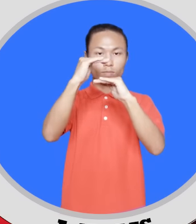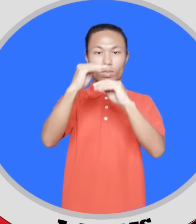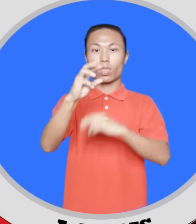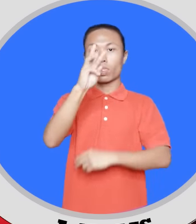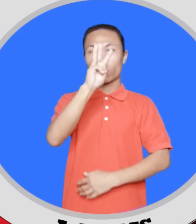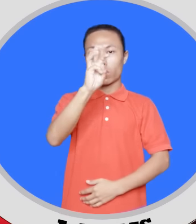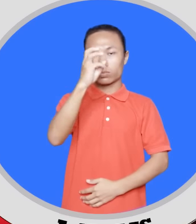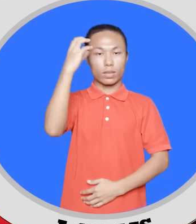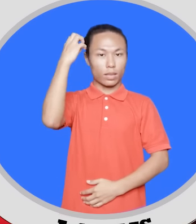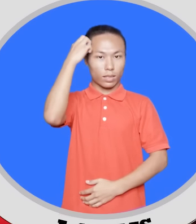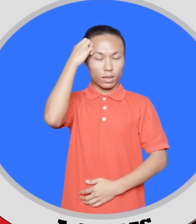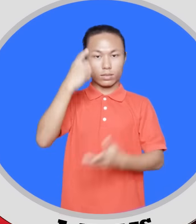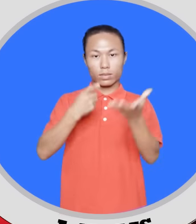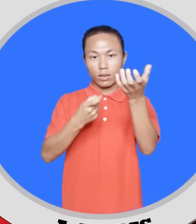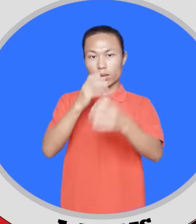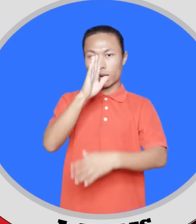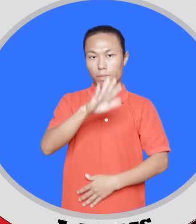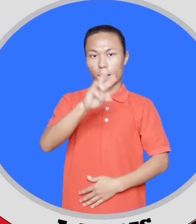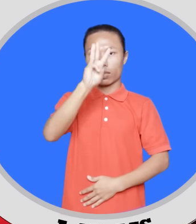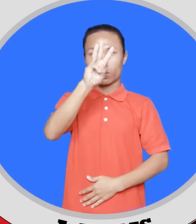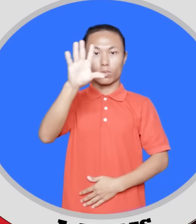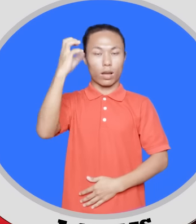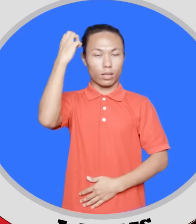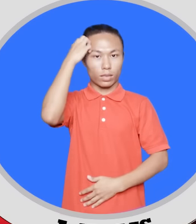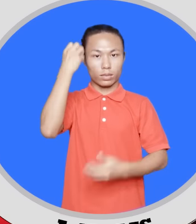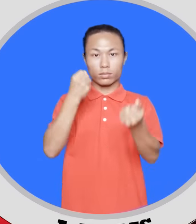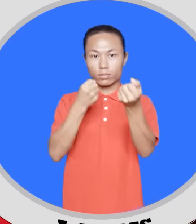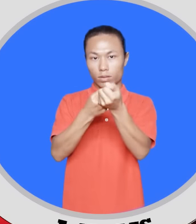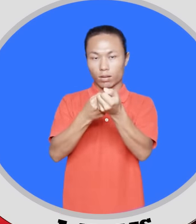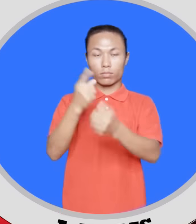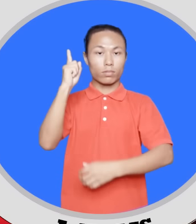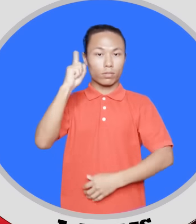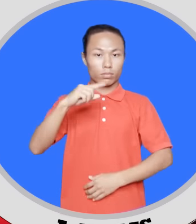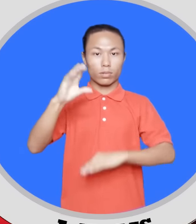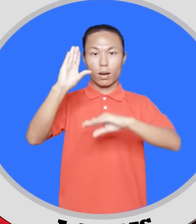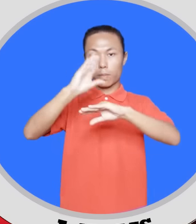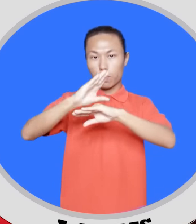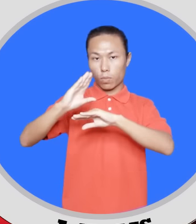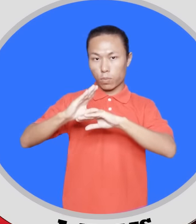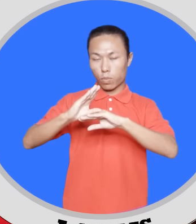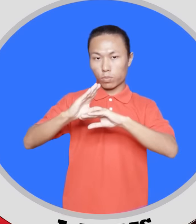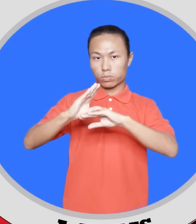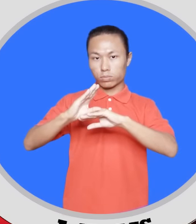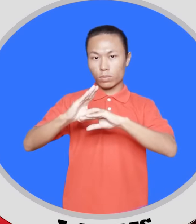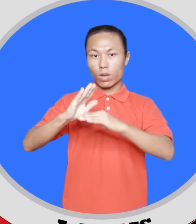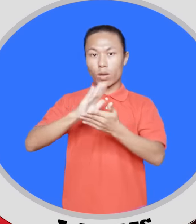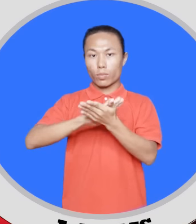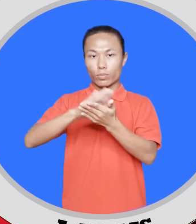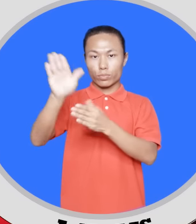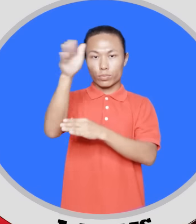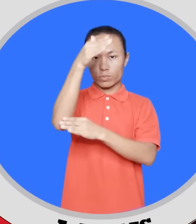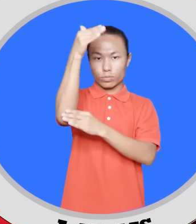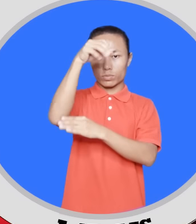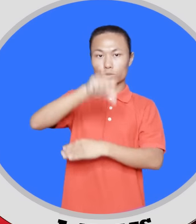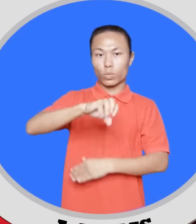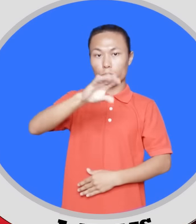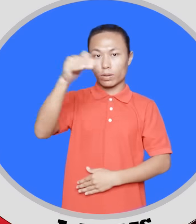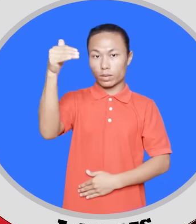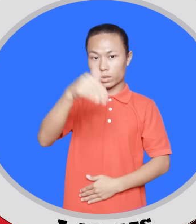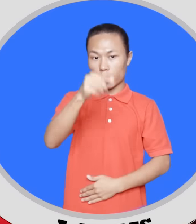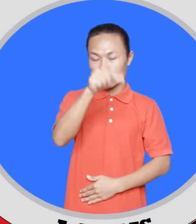၅သိန်းချင်းမြင့်တာဘုံမှုမှဘုံမှုကြီးအဆင့်ရှိအလင်းဝင်လာသူတွေအတွက်ချက်သိန်း၃၀နဲ့လက်လက်နဲ့တကွအလင်းဝင်လာသူတွေအတွက်